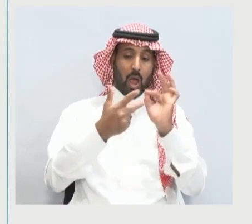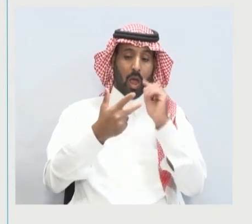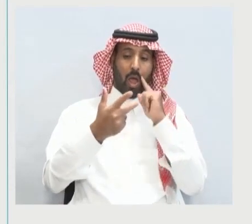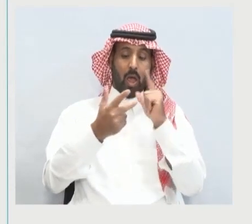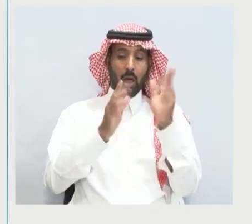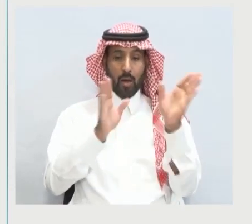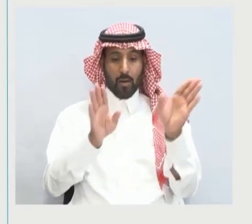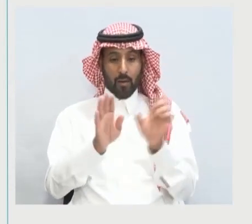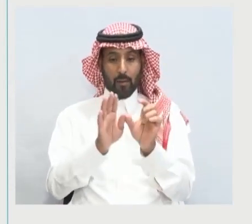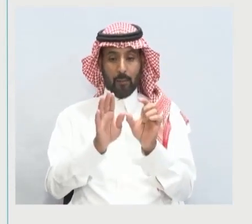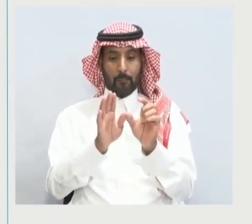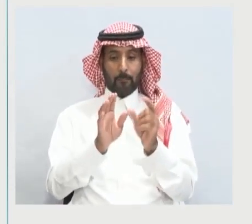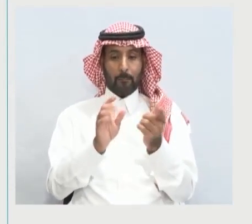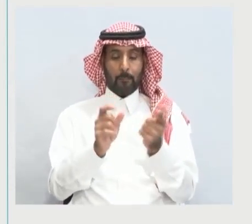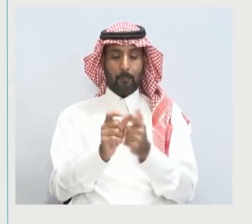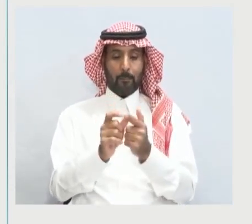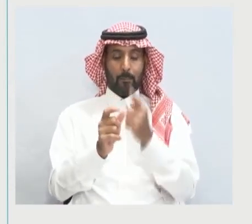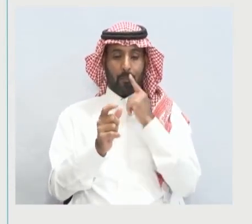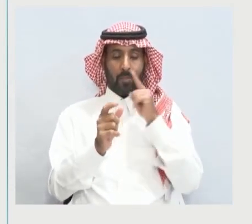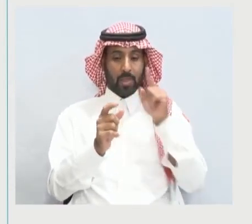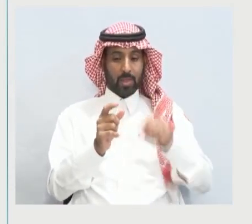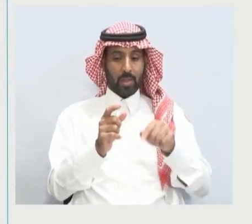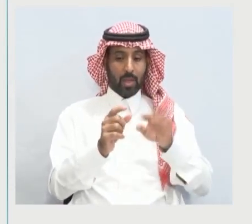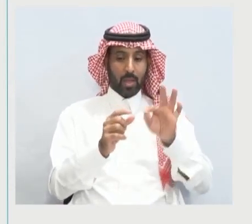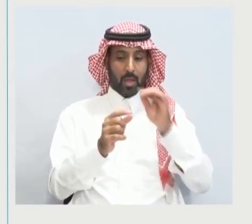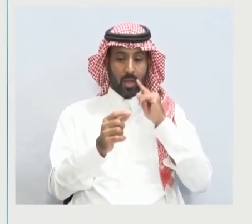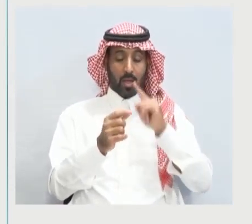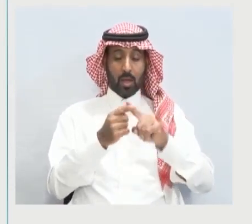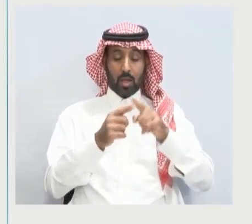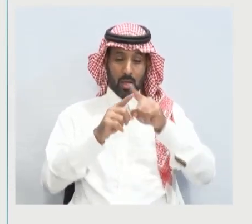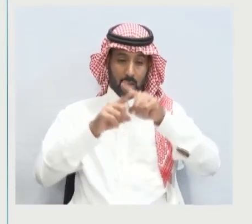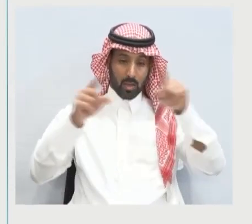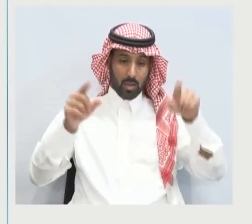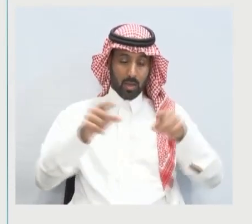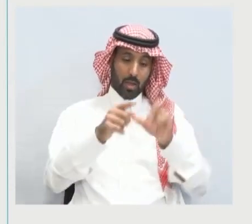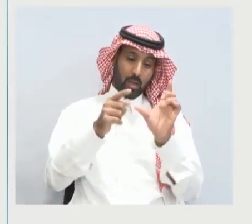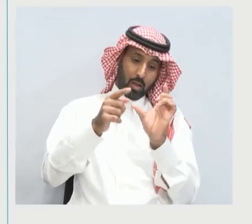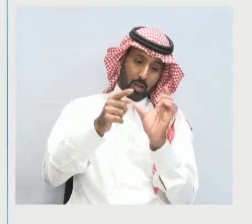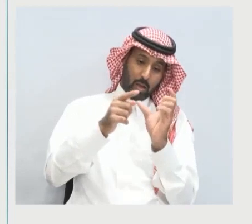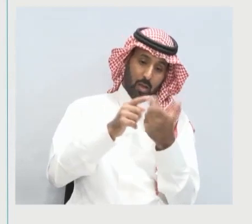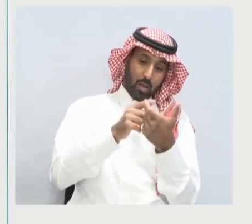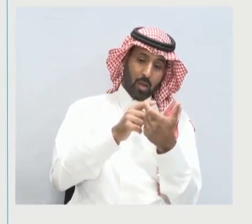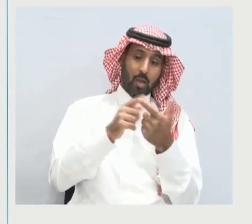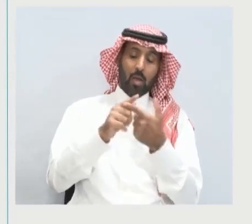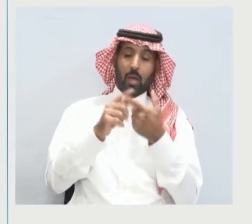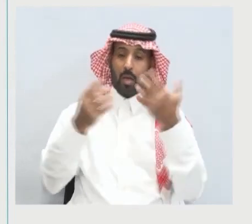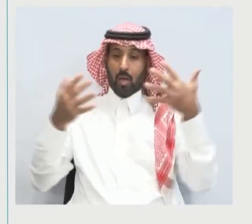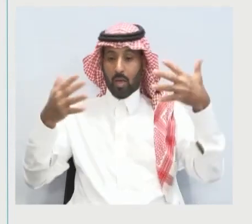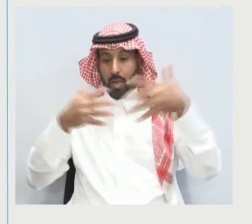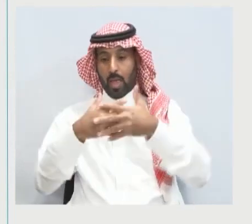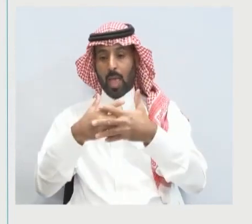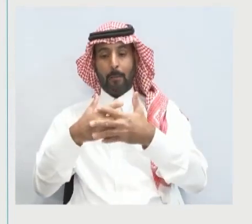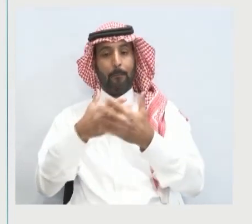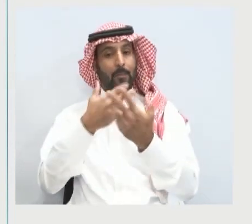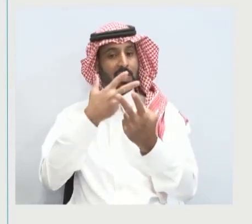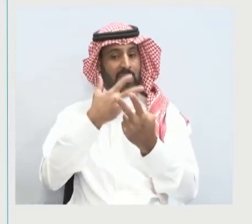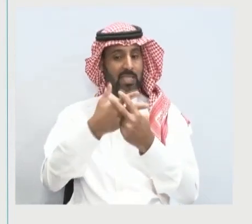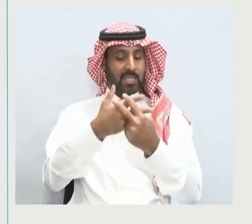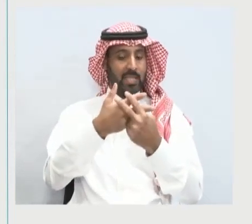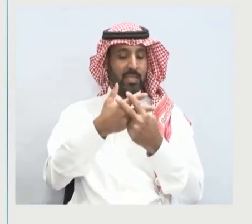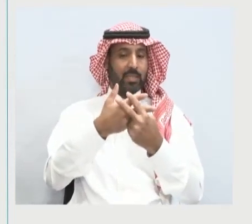المحاذاه بعد ذلك التحكم بالنص نختار الالتفاف النص ودمج الخلايا